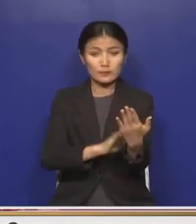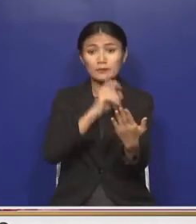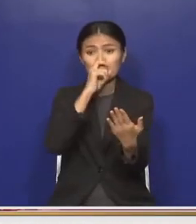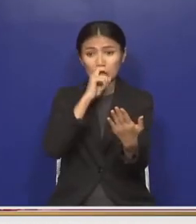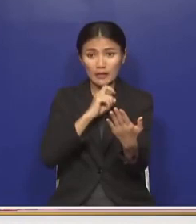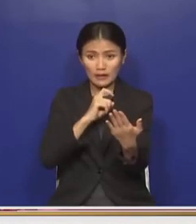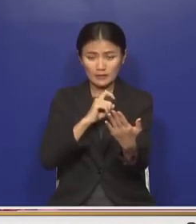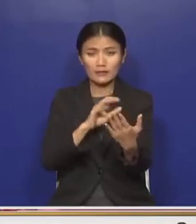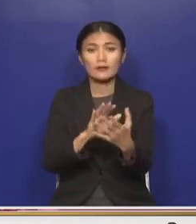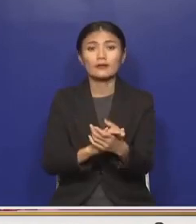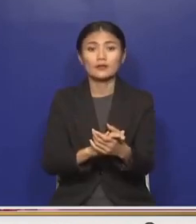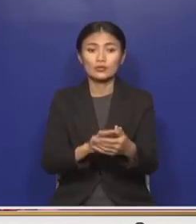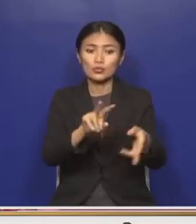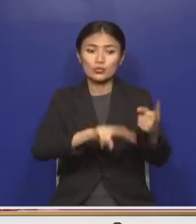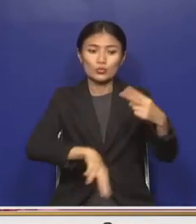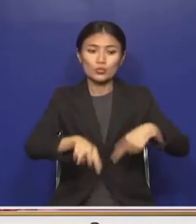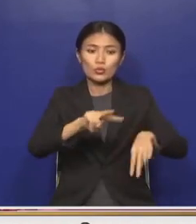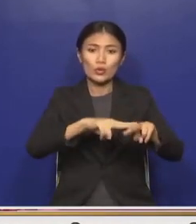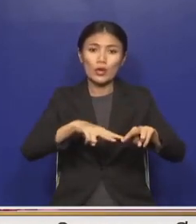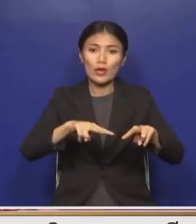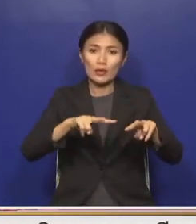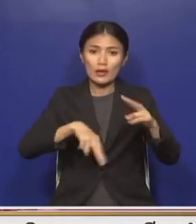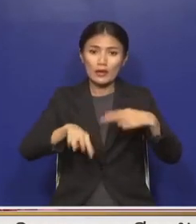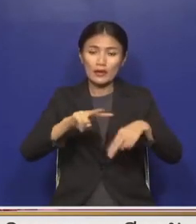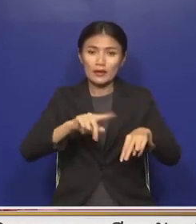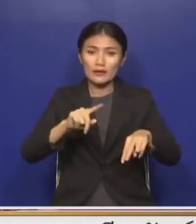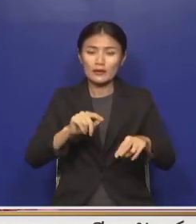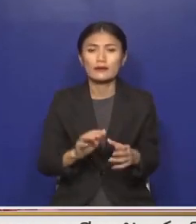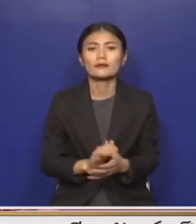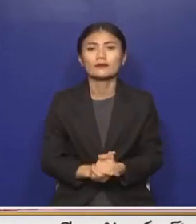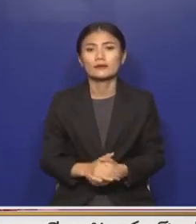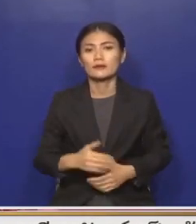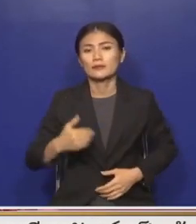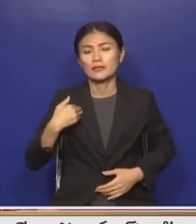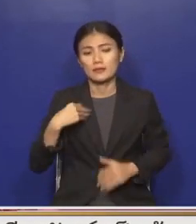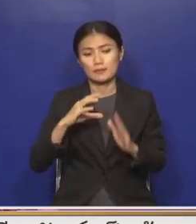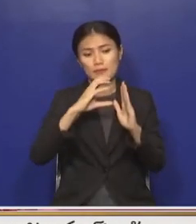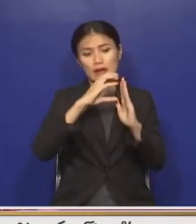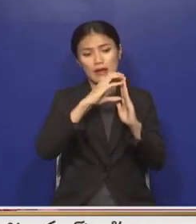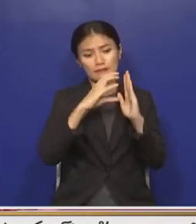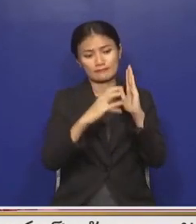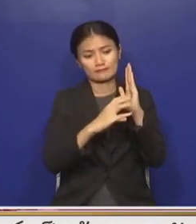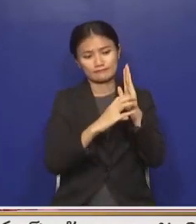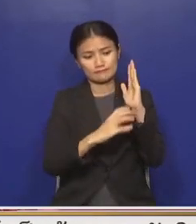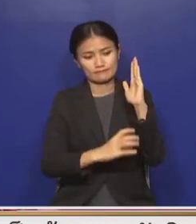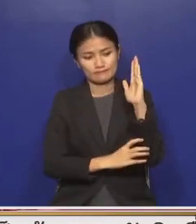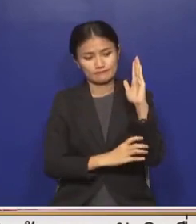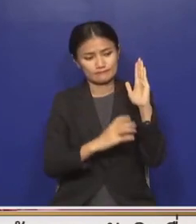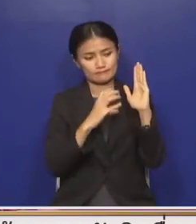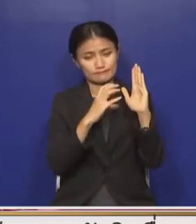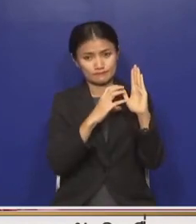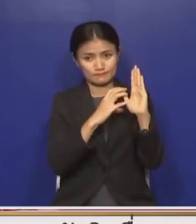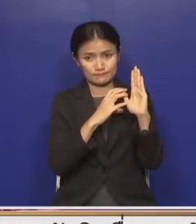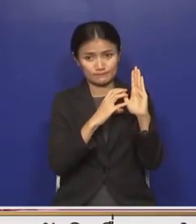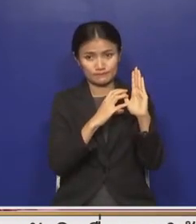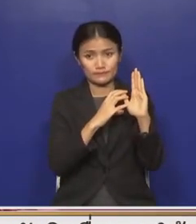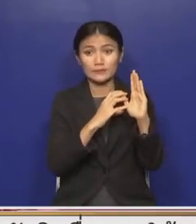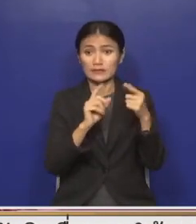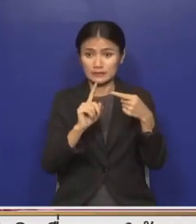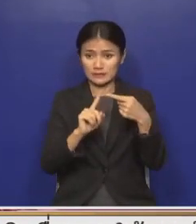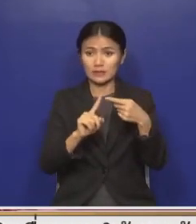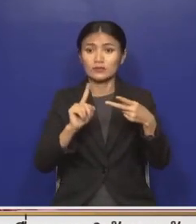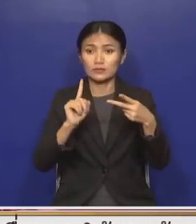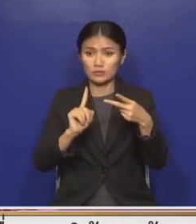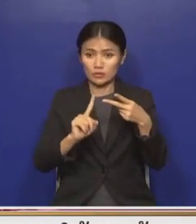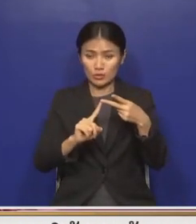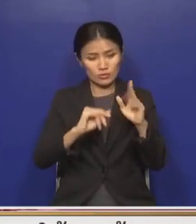การปกครองส่วกรางสมิภาคแลส่งท้องถินนั่นตองกลาบเปรียánว่ามีหายหนวยงานยัด้กัน